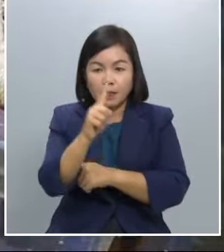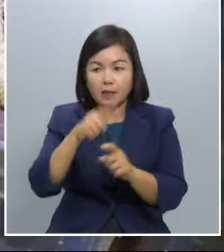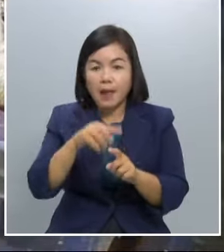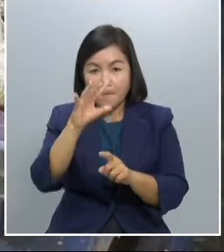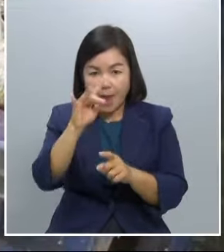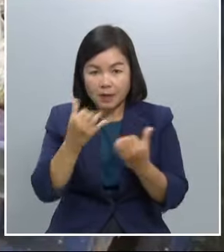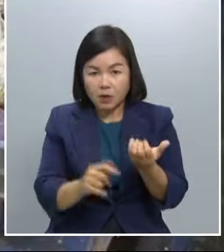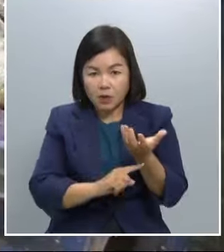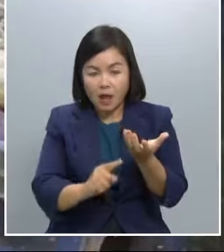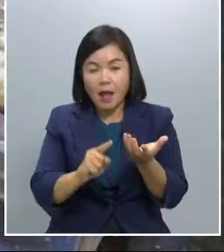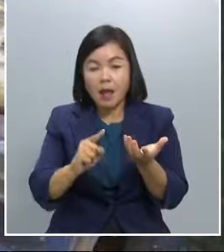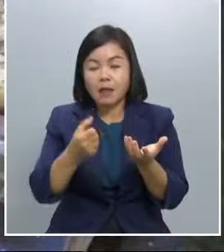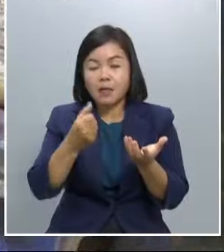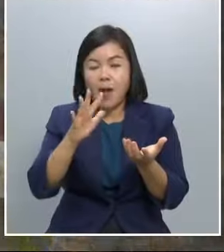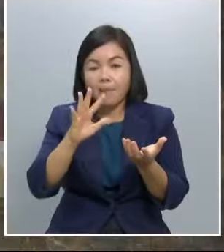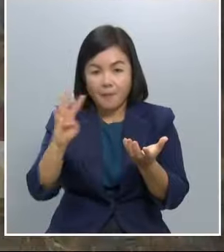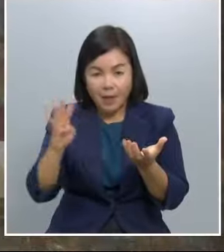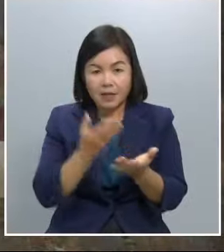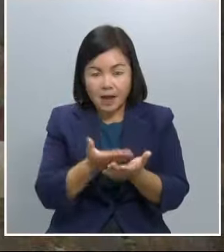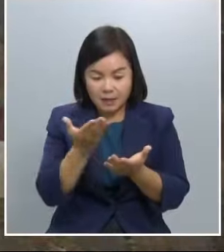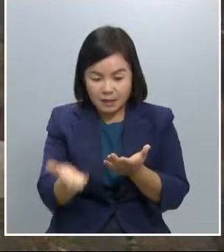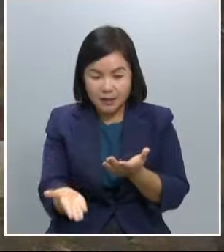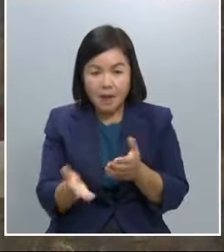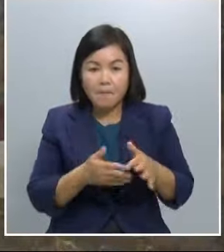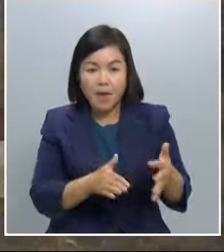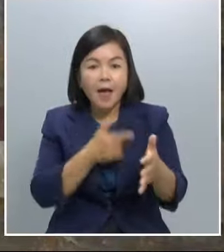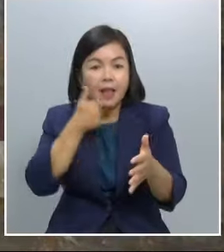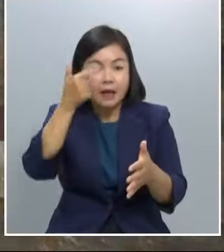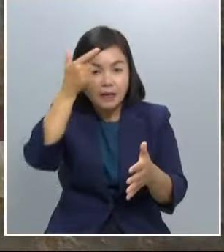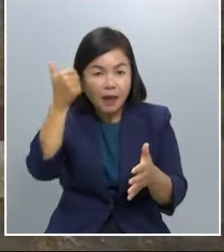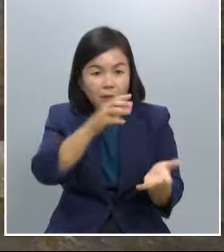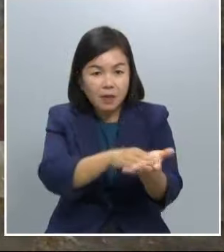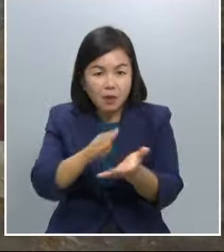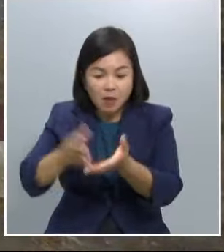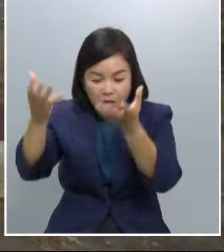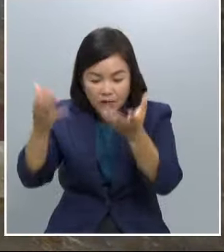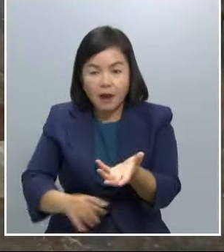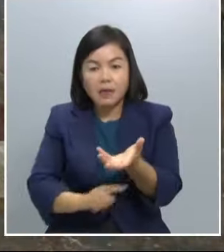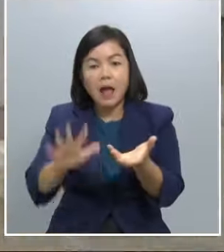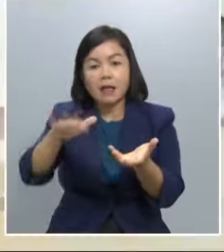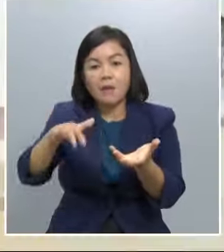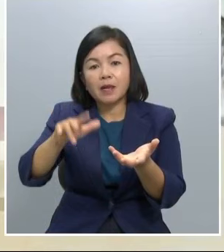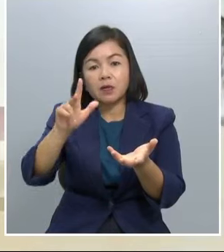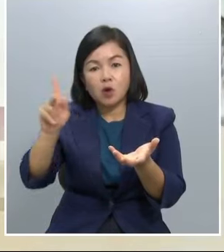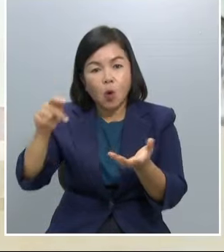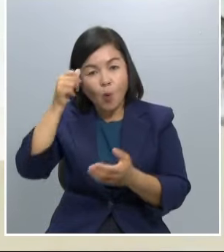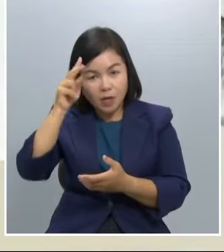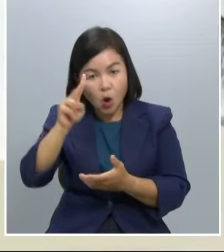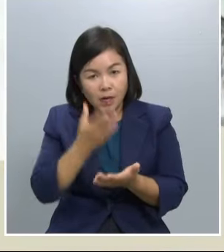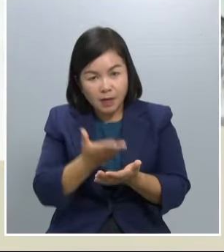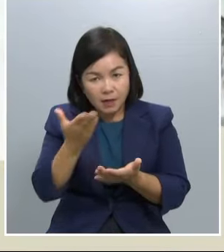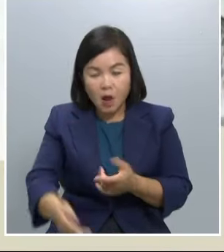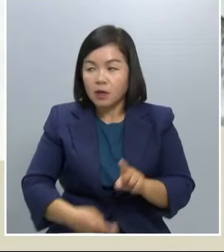แพรับซื้อกิโลกรัมละ 15บาทรวบรวมประหมอคังดำได้ 5,000กลวันที่ 2